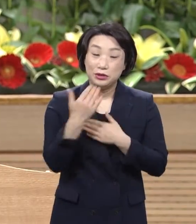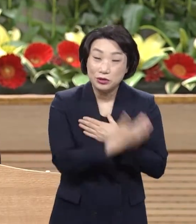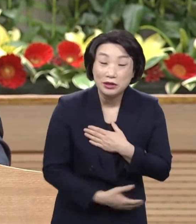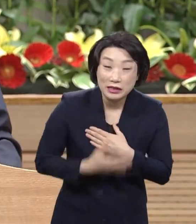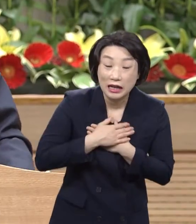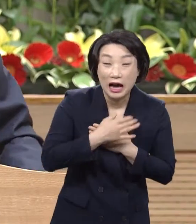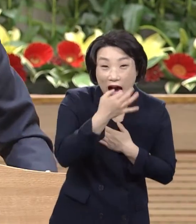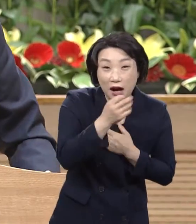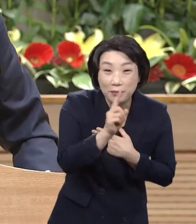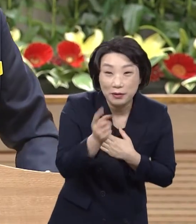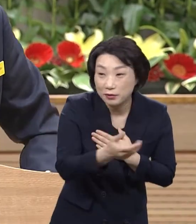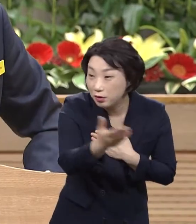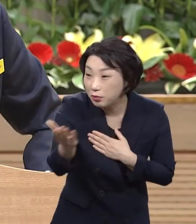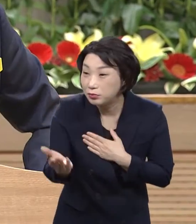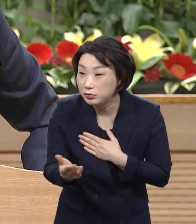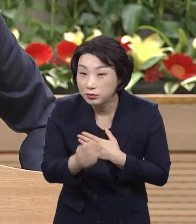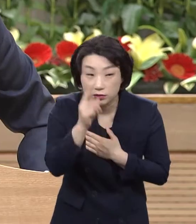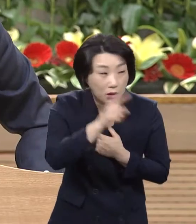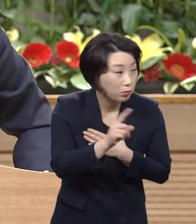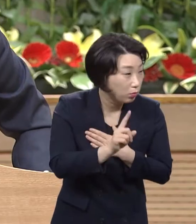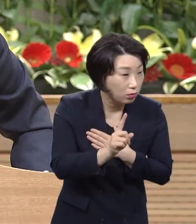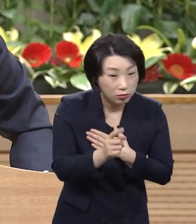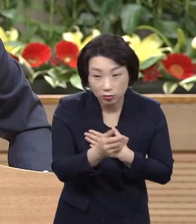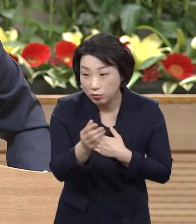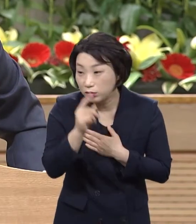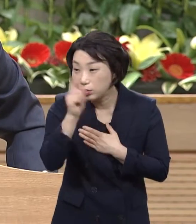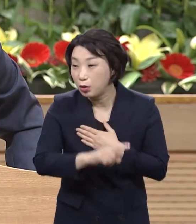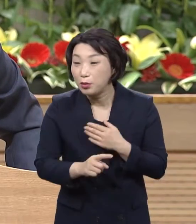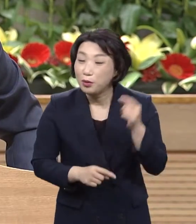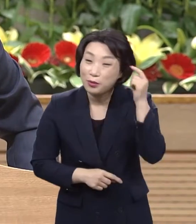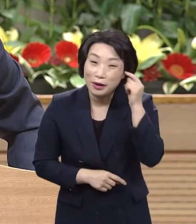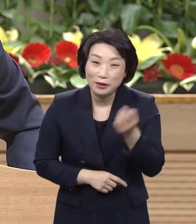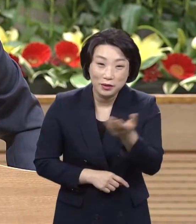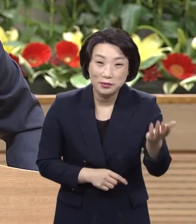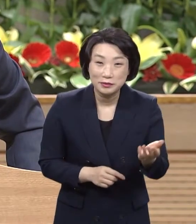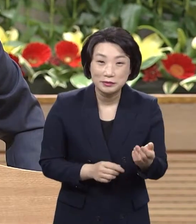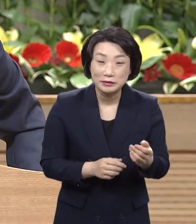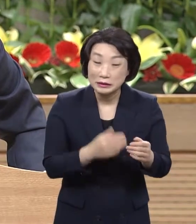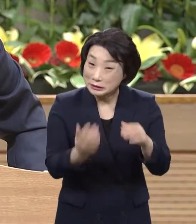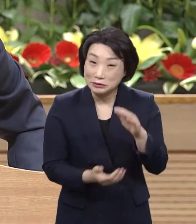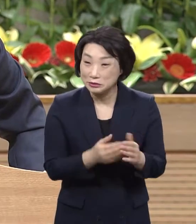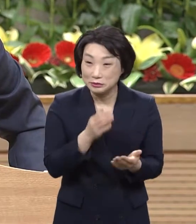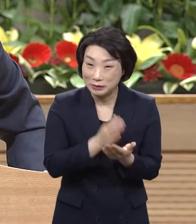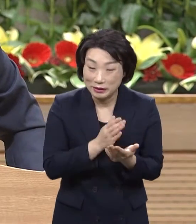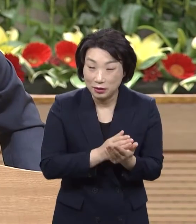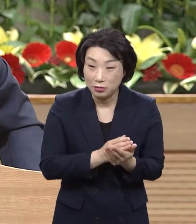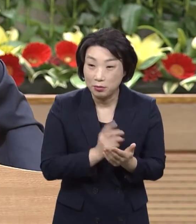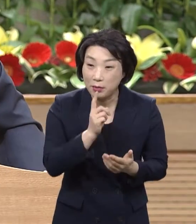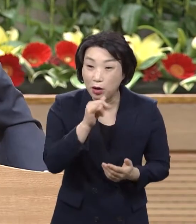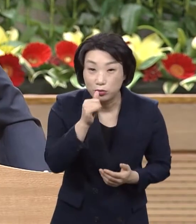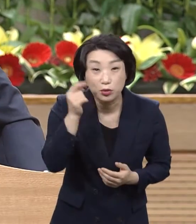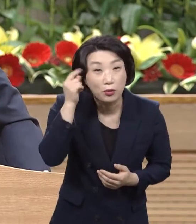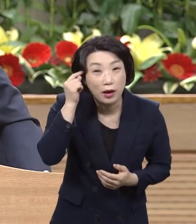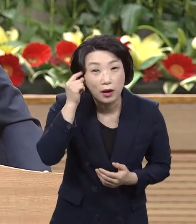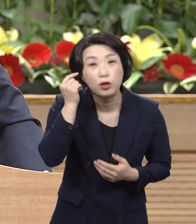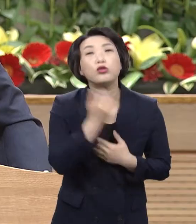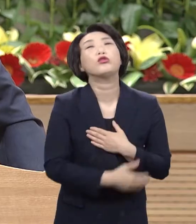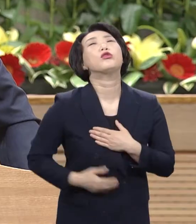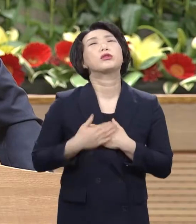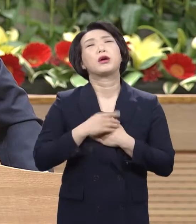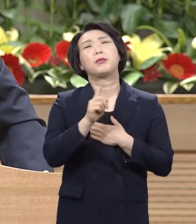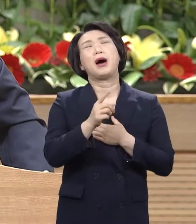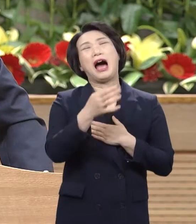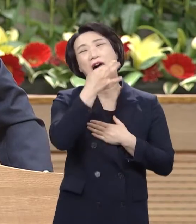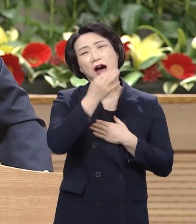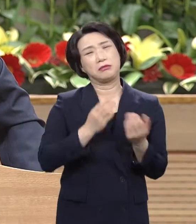육체의 욕심이 뭐이 나빠? 뭐이 나쁜데 이루지 아니하리라 그래요? 육체는 욕심